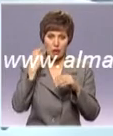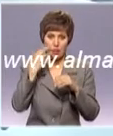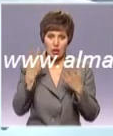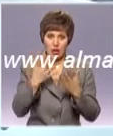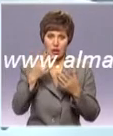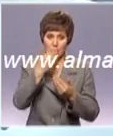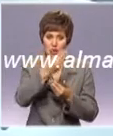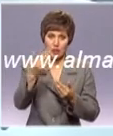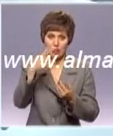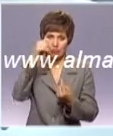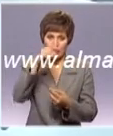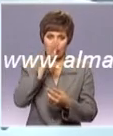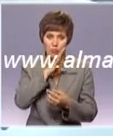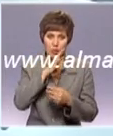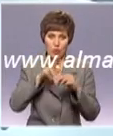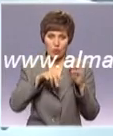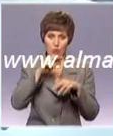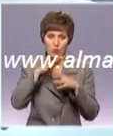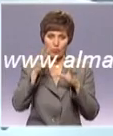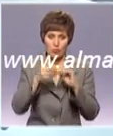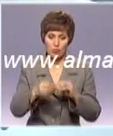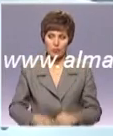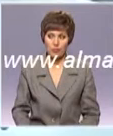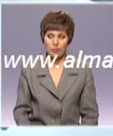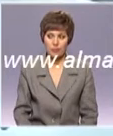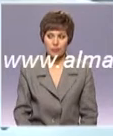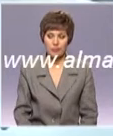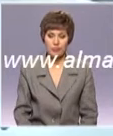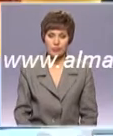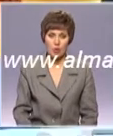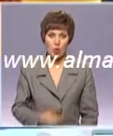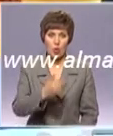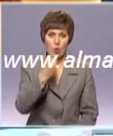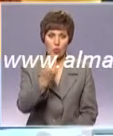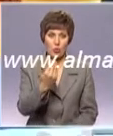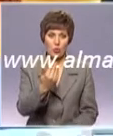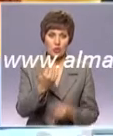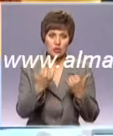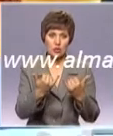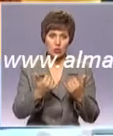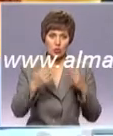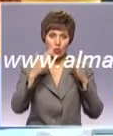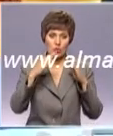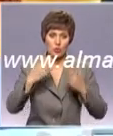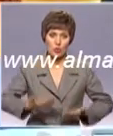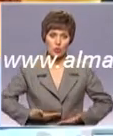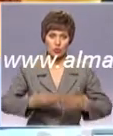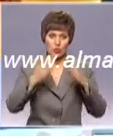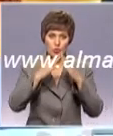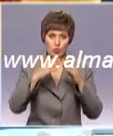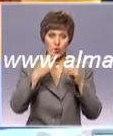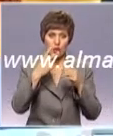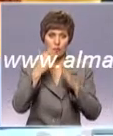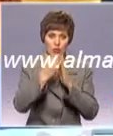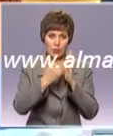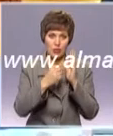болады жалпы құрылыс барысында? Енді ол қолжетімді тұрғын үй бағдарламасы 20